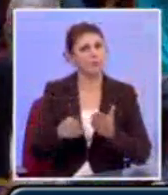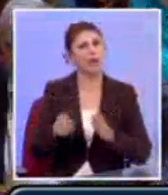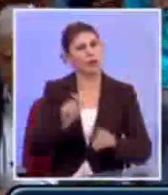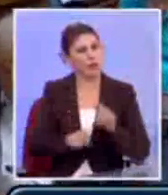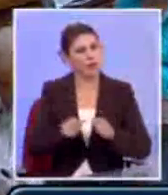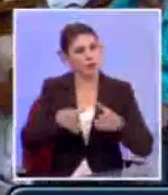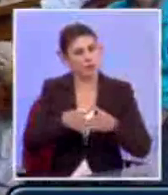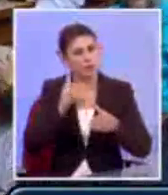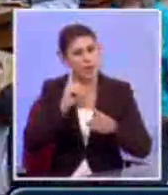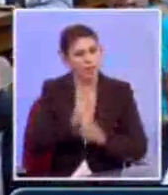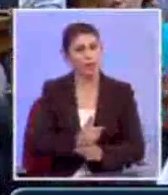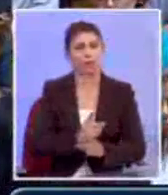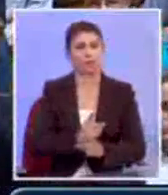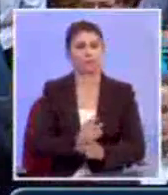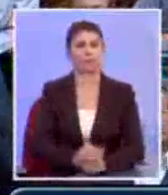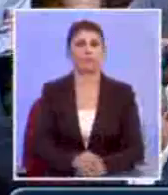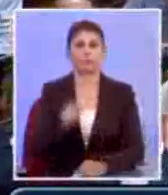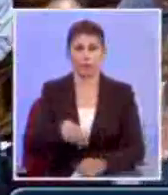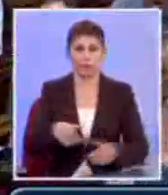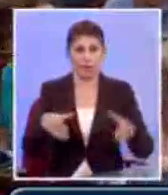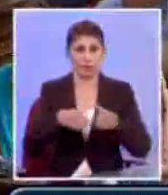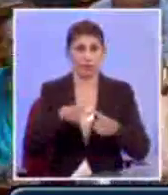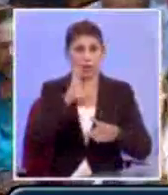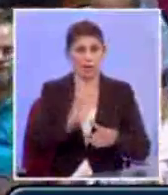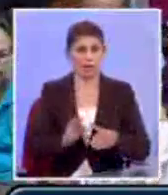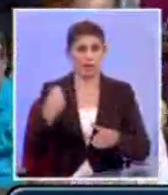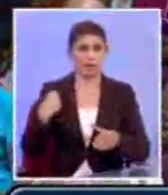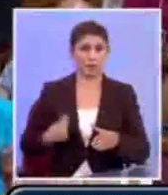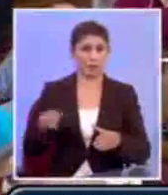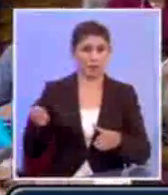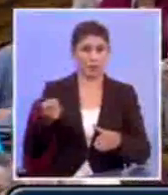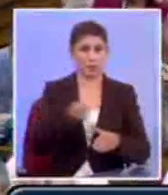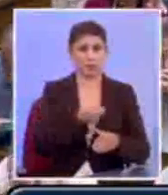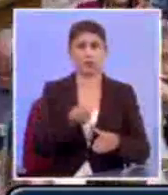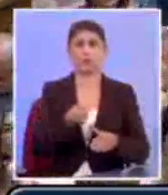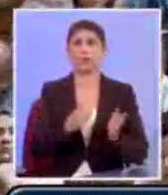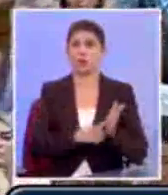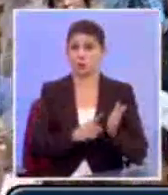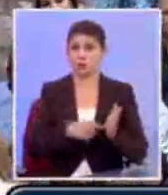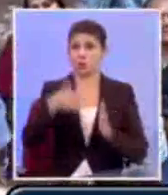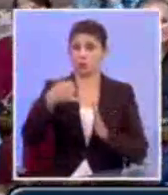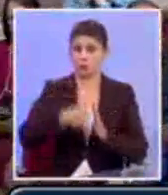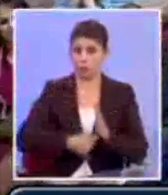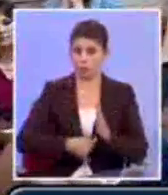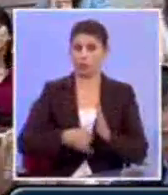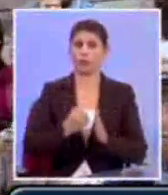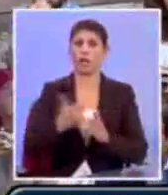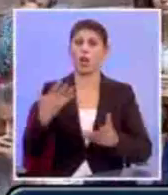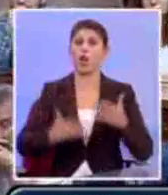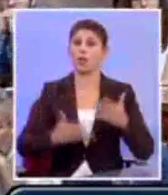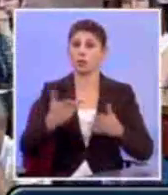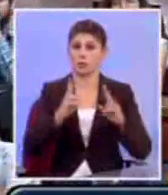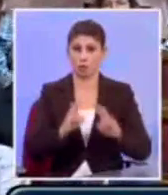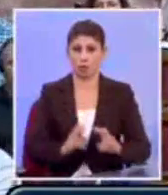Επιτροπή Αλήθειας Δημοσίου Χρέους, μια επιτροπή νομικού, ουσιαστικού και